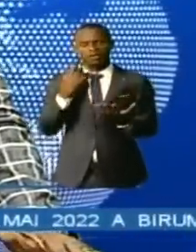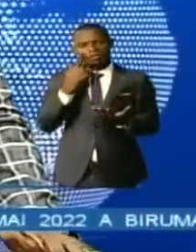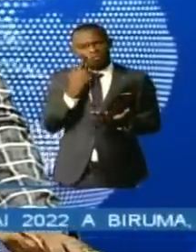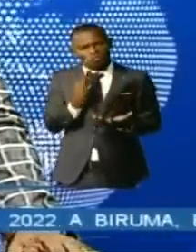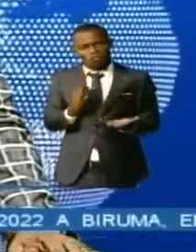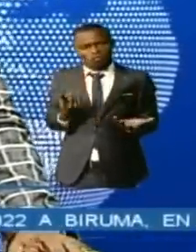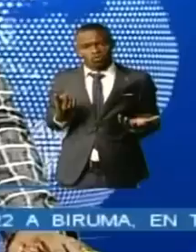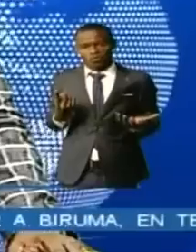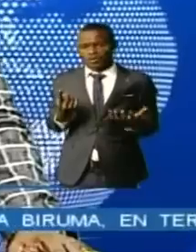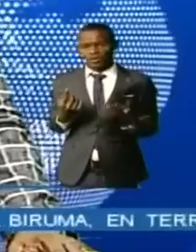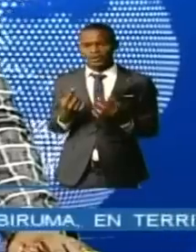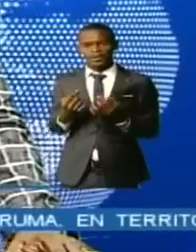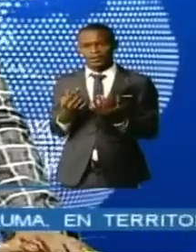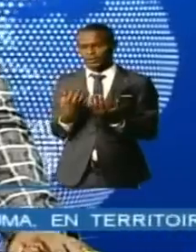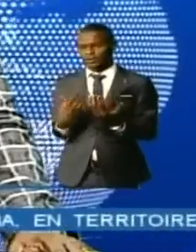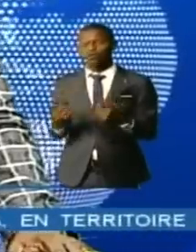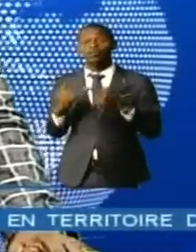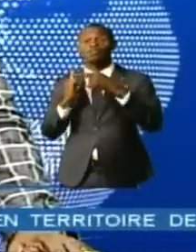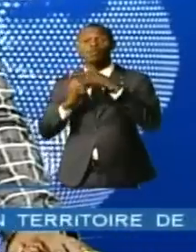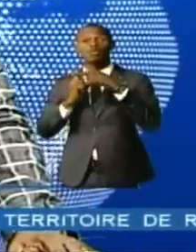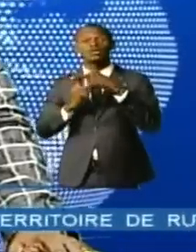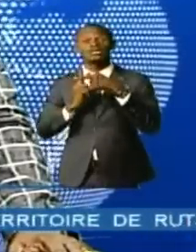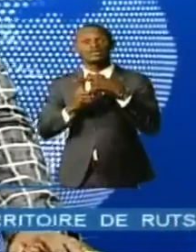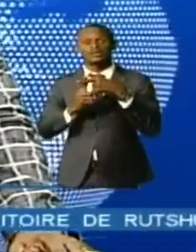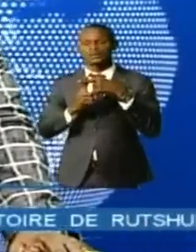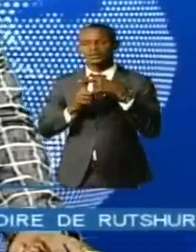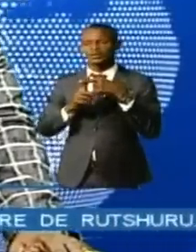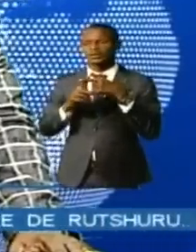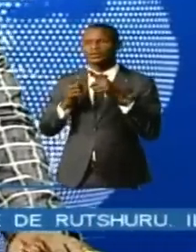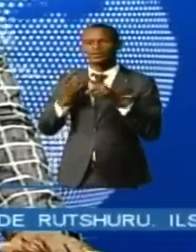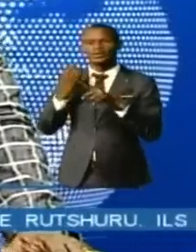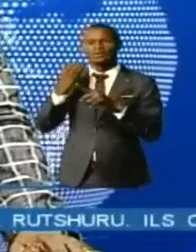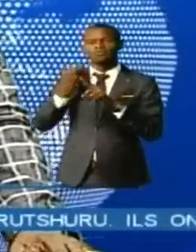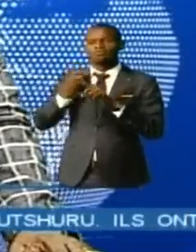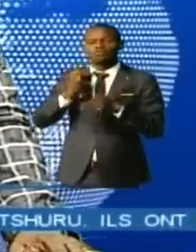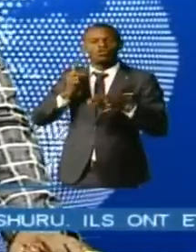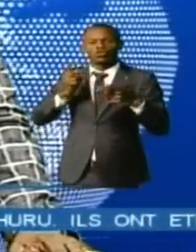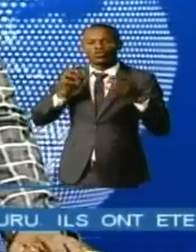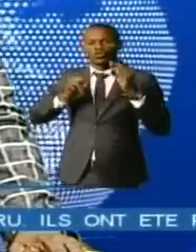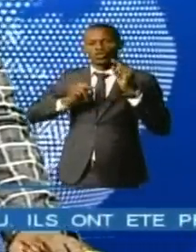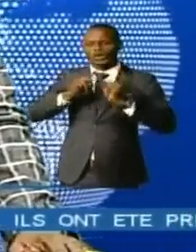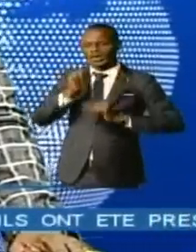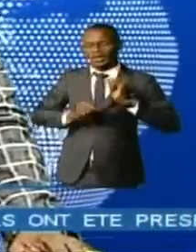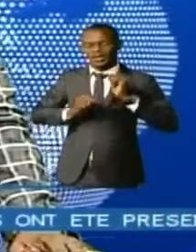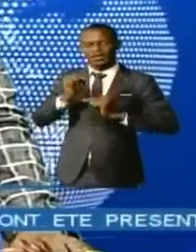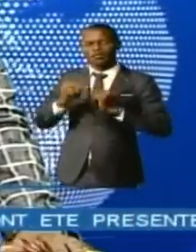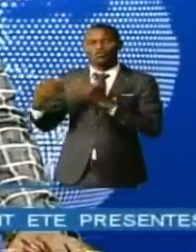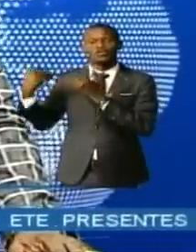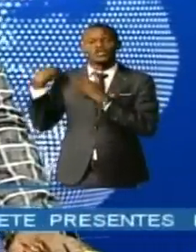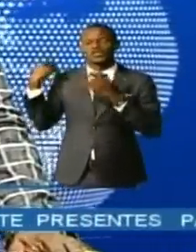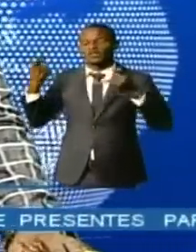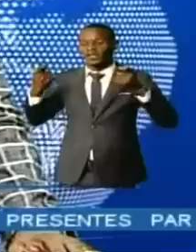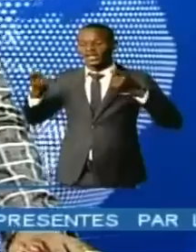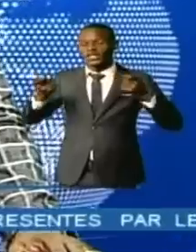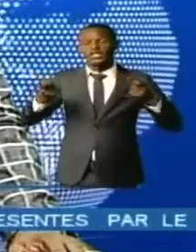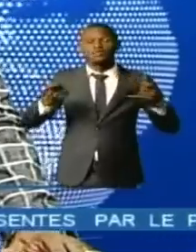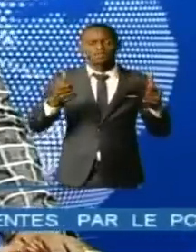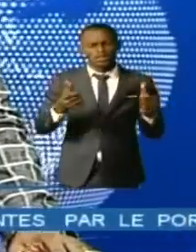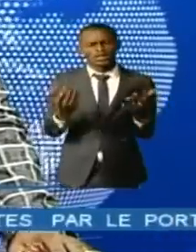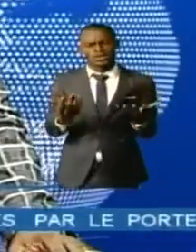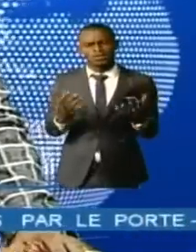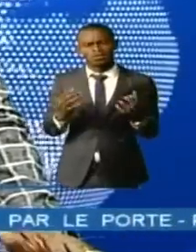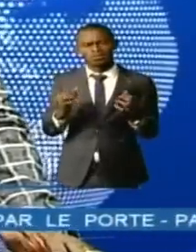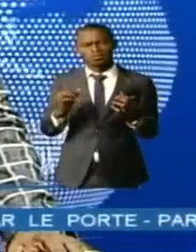très positifs du point de vue de la gouvernance. Et cette gouvernance ici consiste en deux volets, la